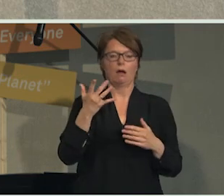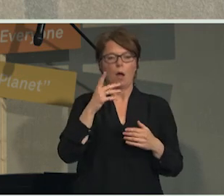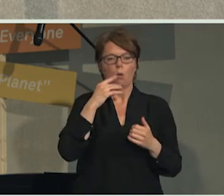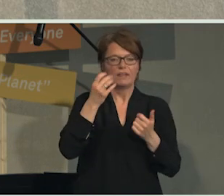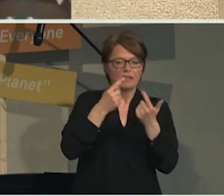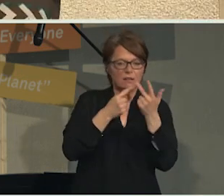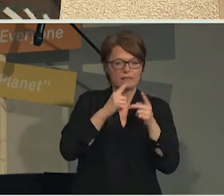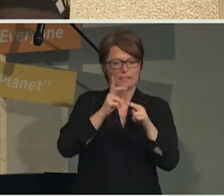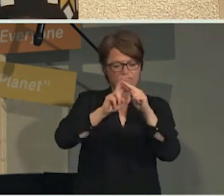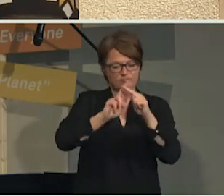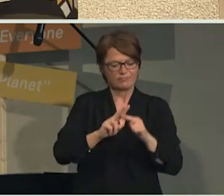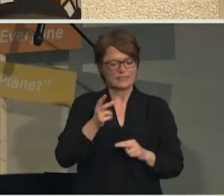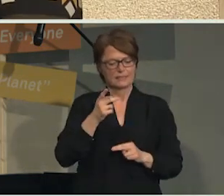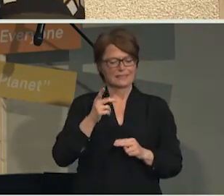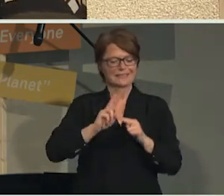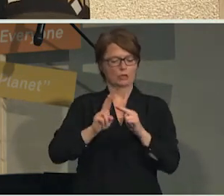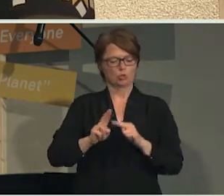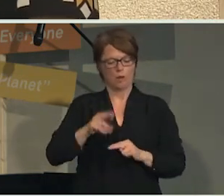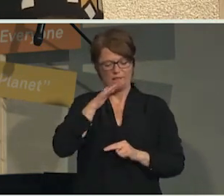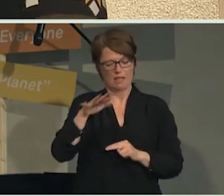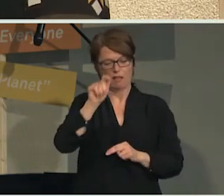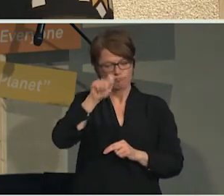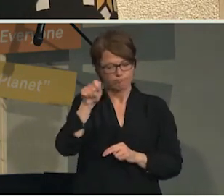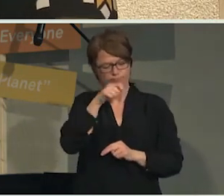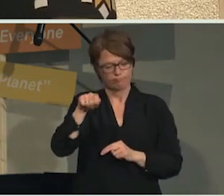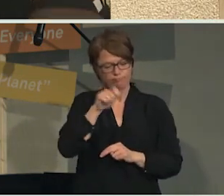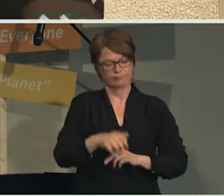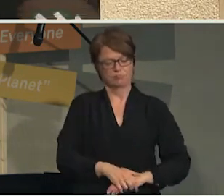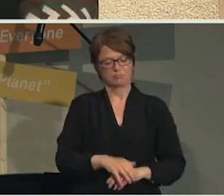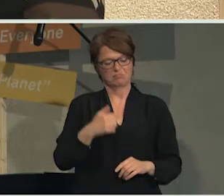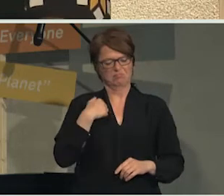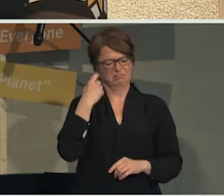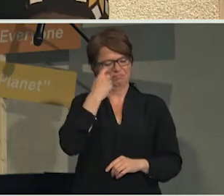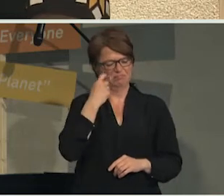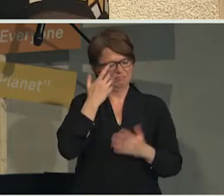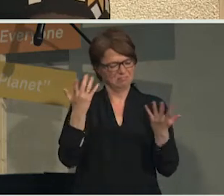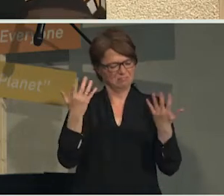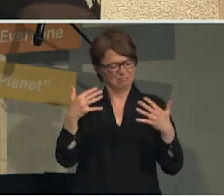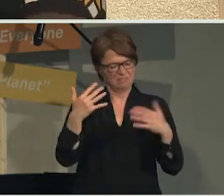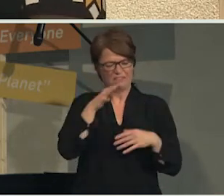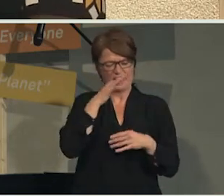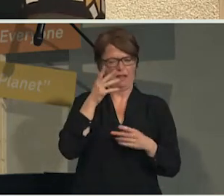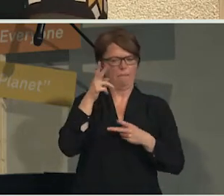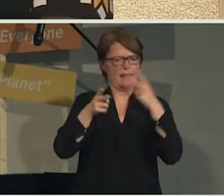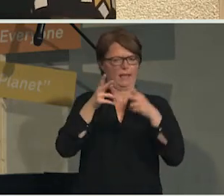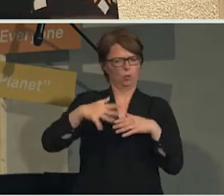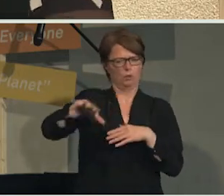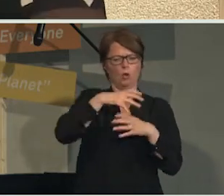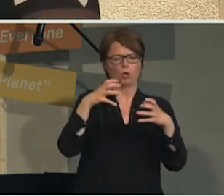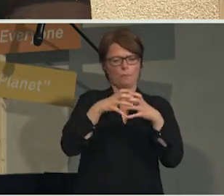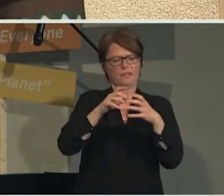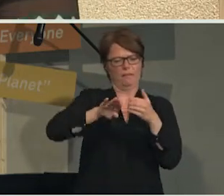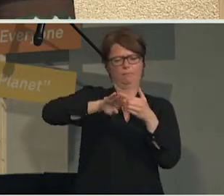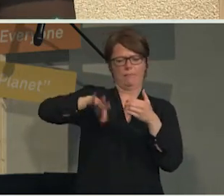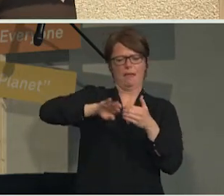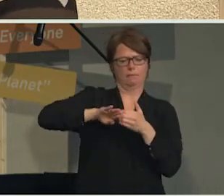dann, es gehe um übertriebene Partikularinteressen, die alles entscheidende Frage, jene nach der Klasse,